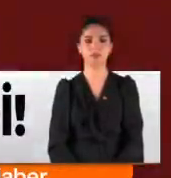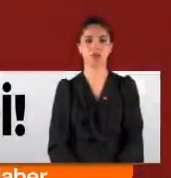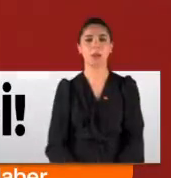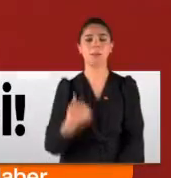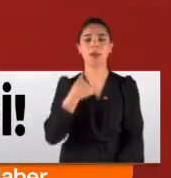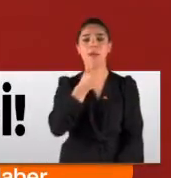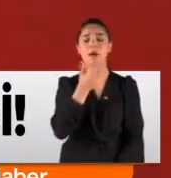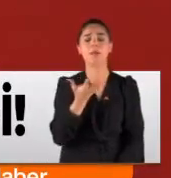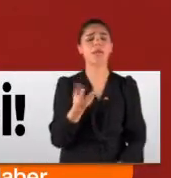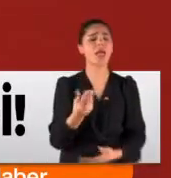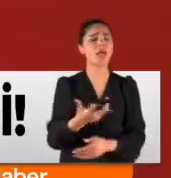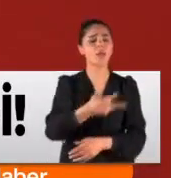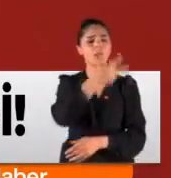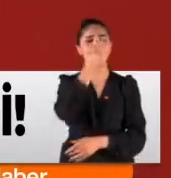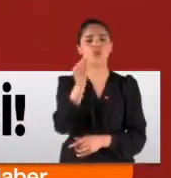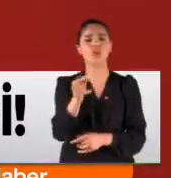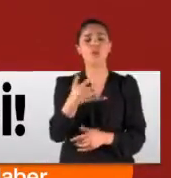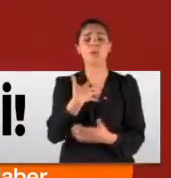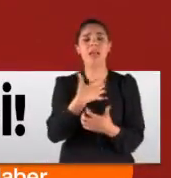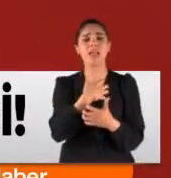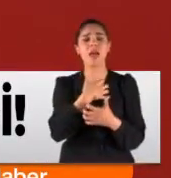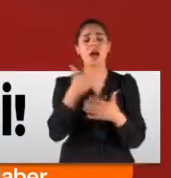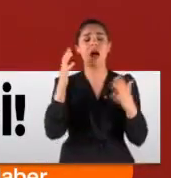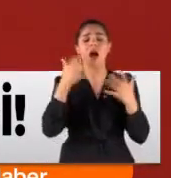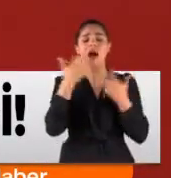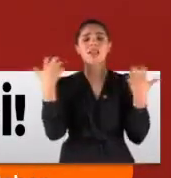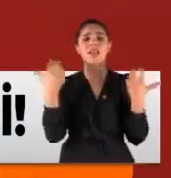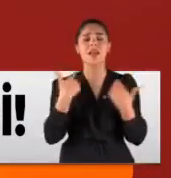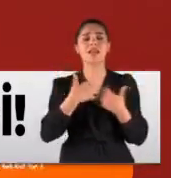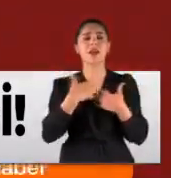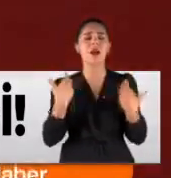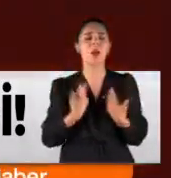Ben babamın aslan kahramanıyım.